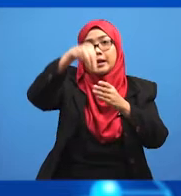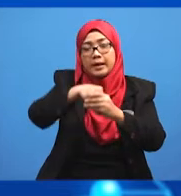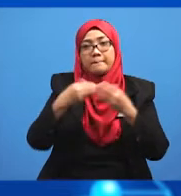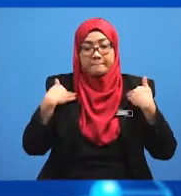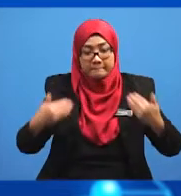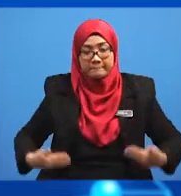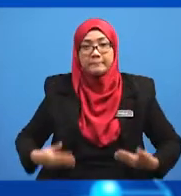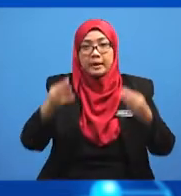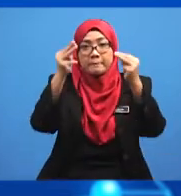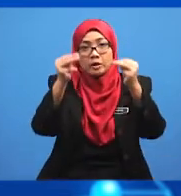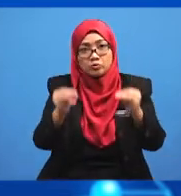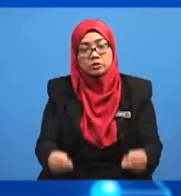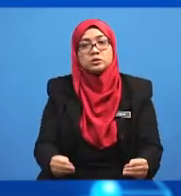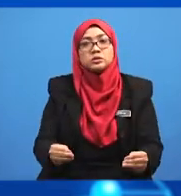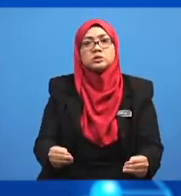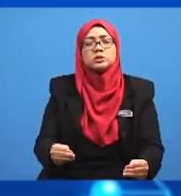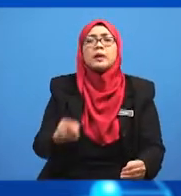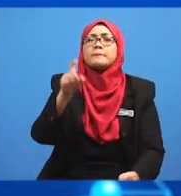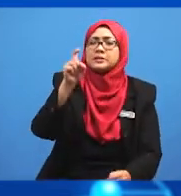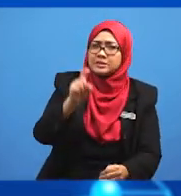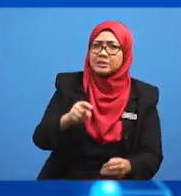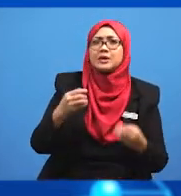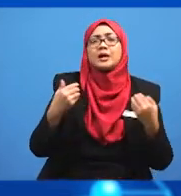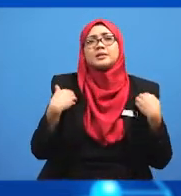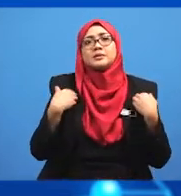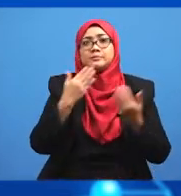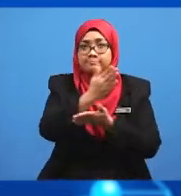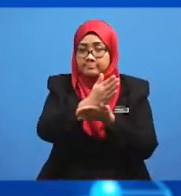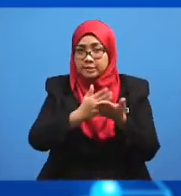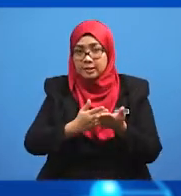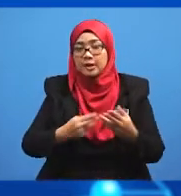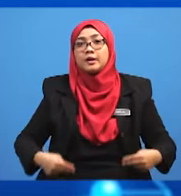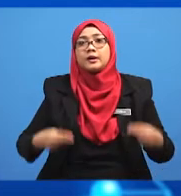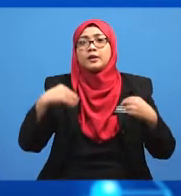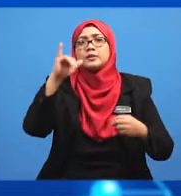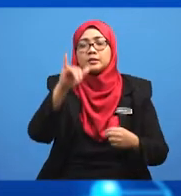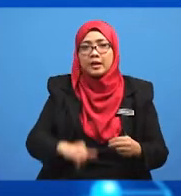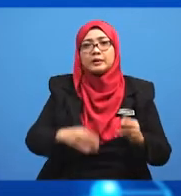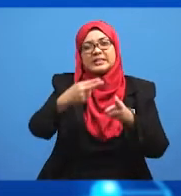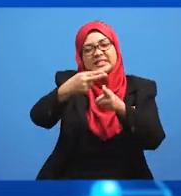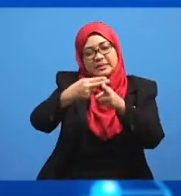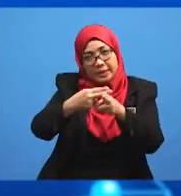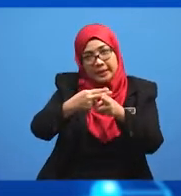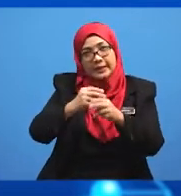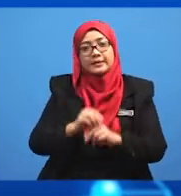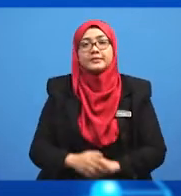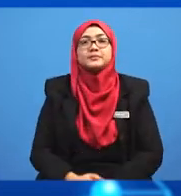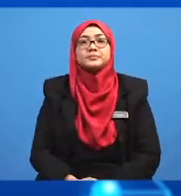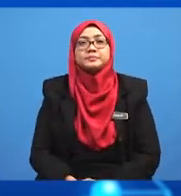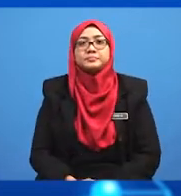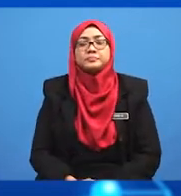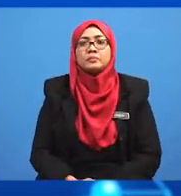badan manusia, ia perlu mempunyai setengah hayat yang pendek.